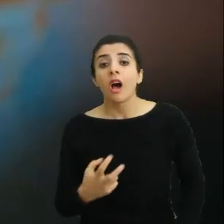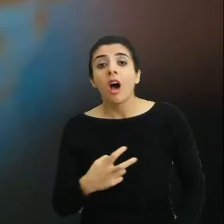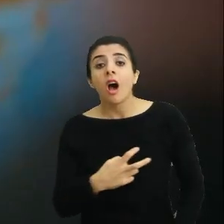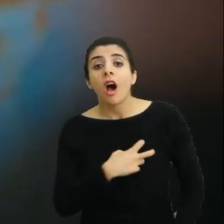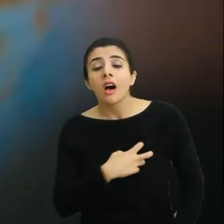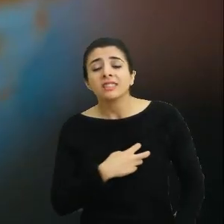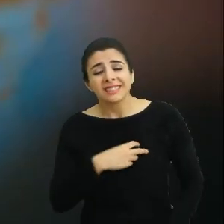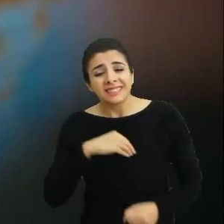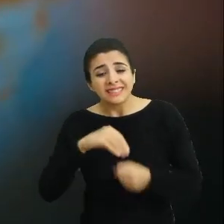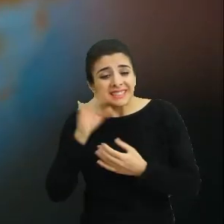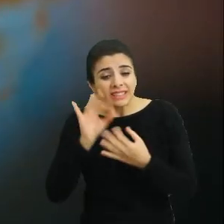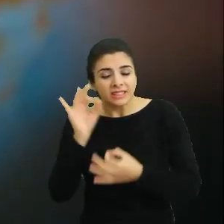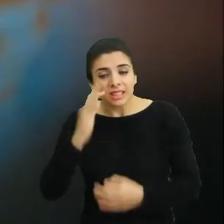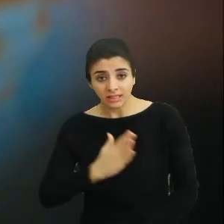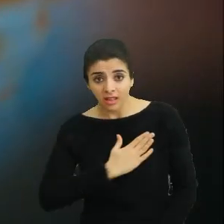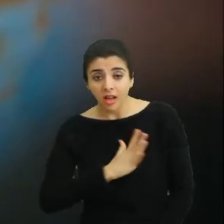Aşkın öznesine hürmetin kadar